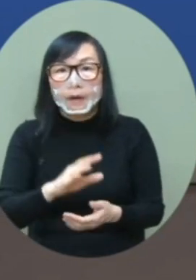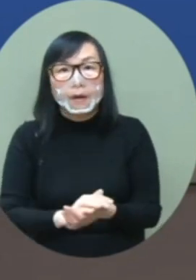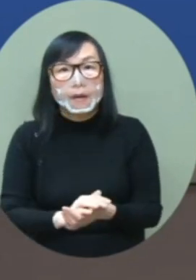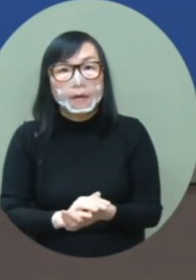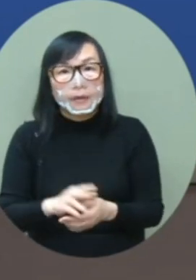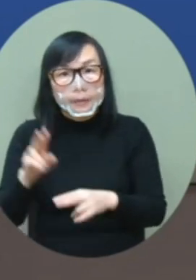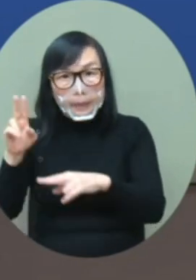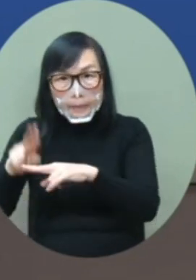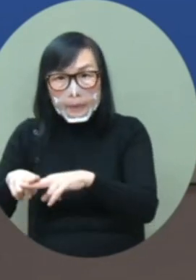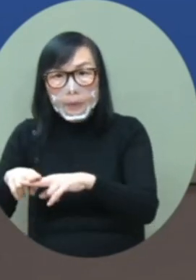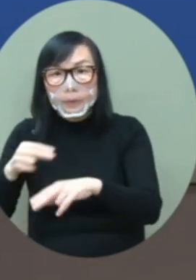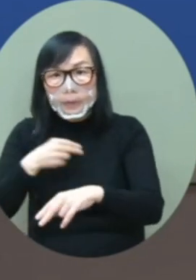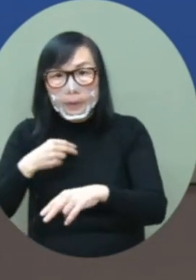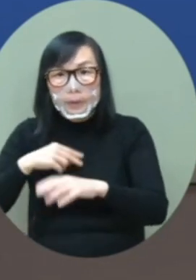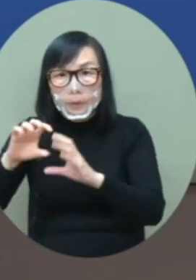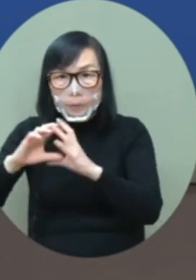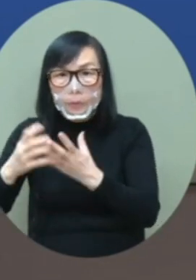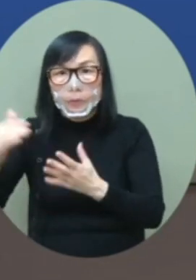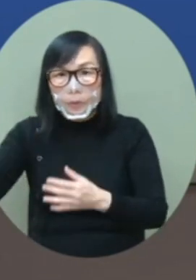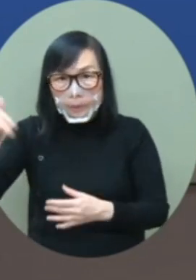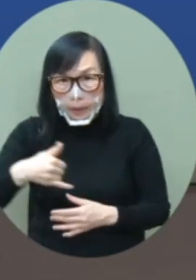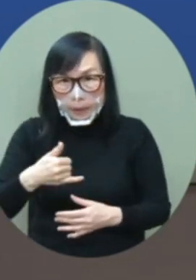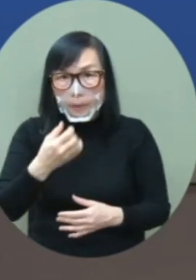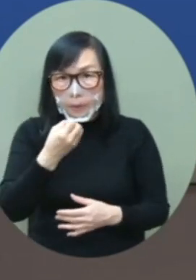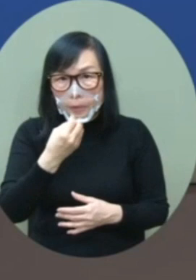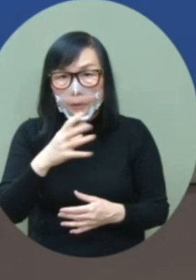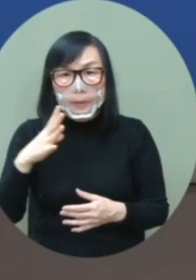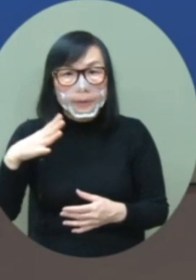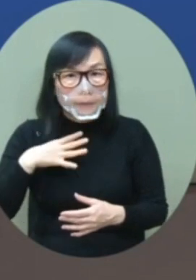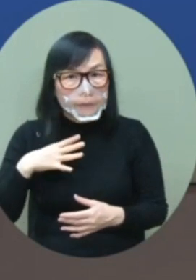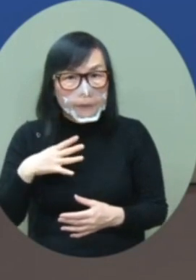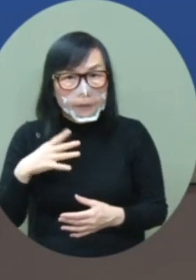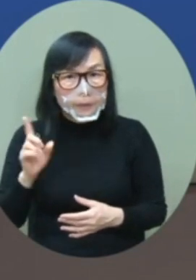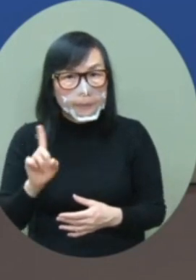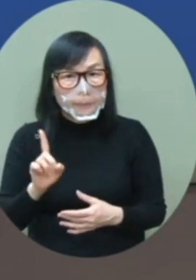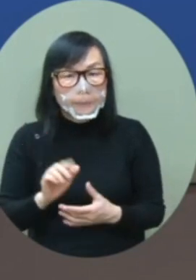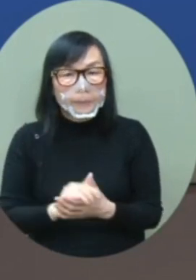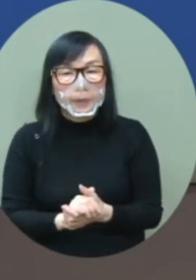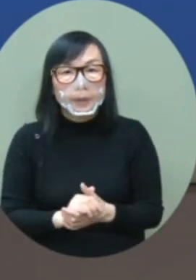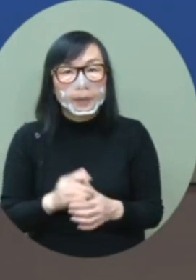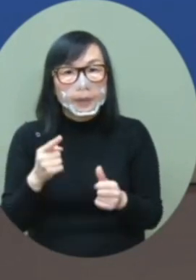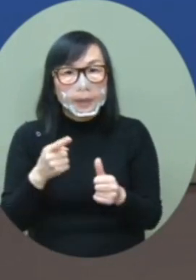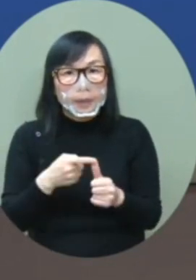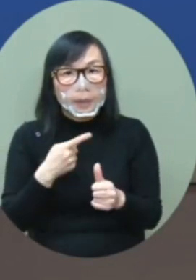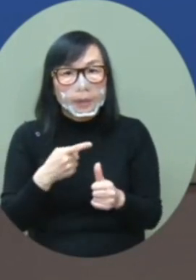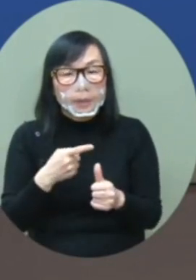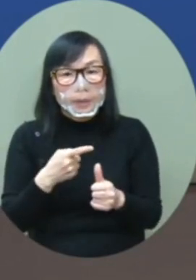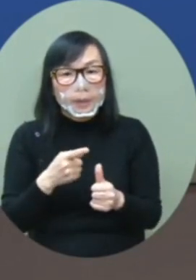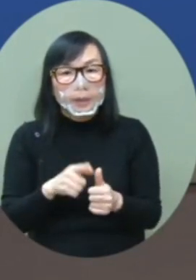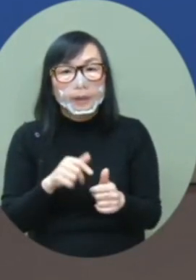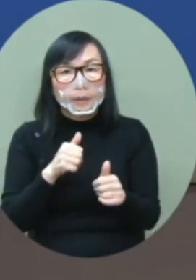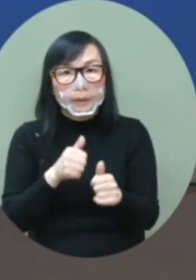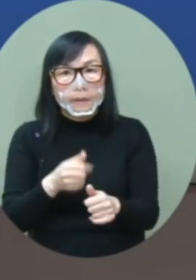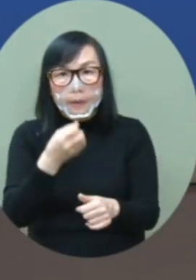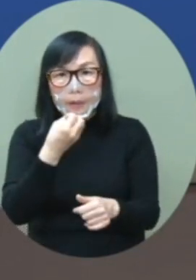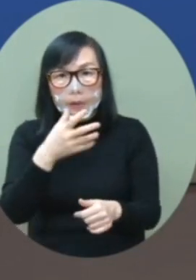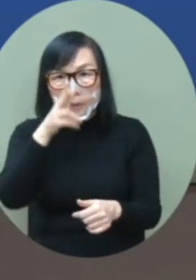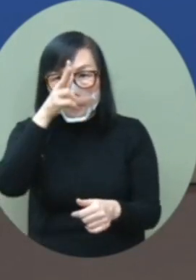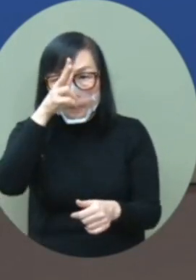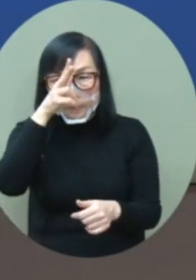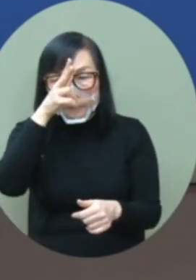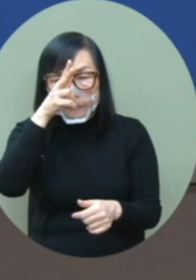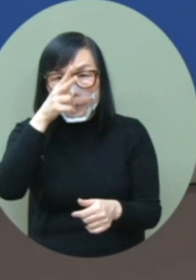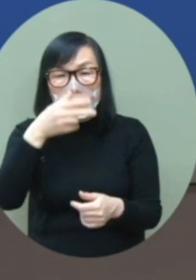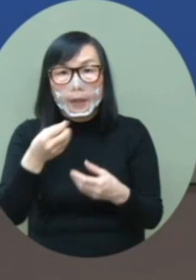內地醫療團隊抵港嗰個嘅情況嚇。首先咧，呢個係按香港特別行政區政